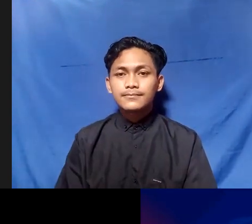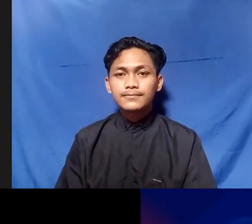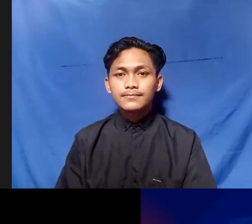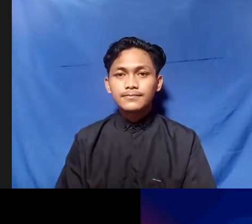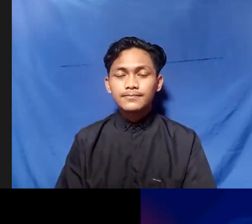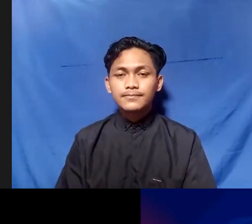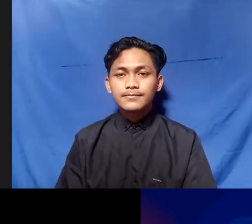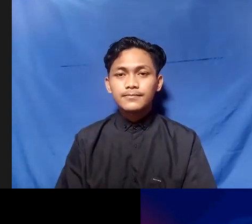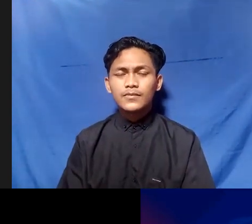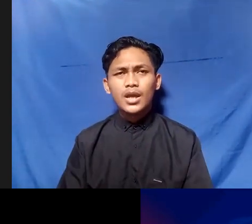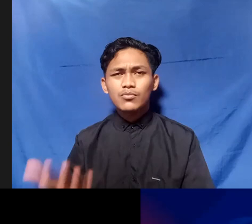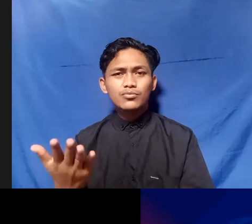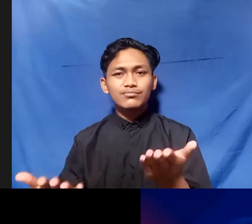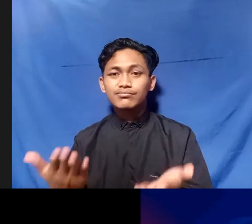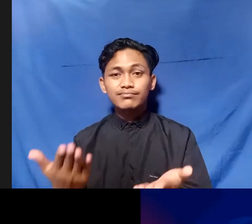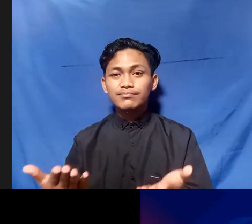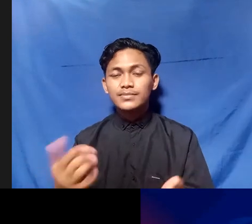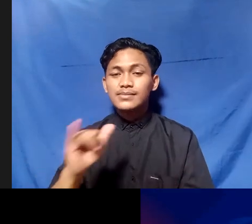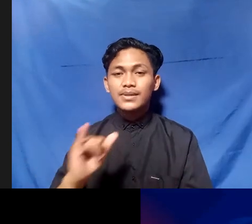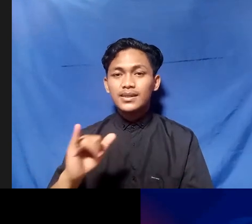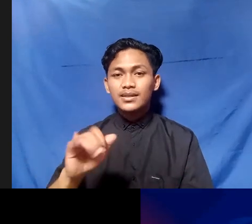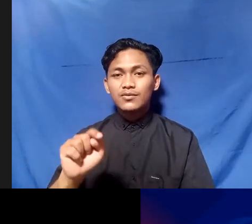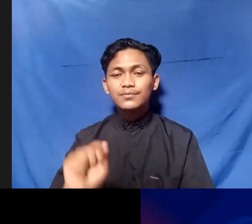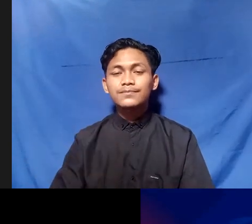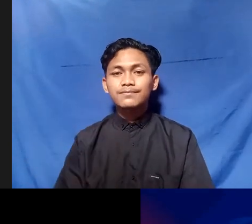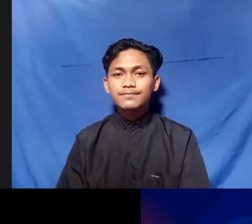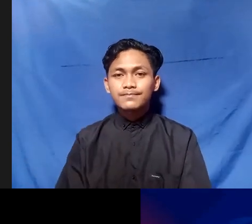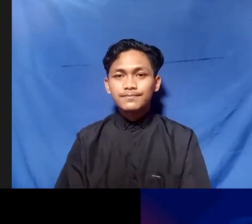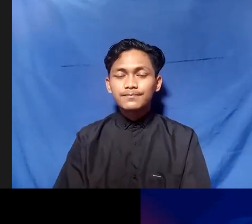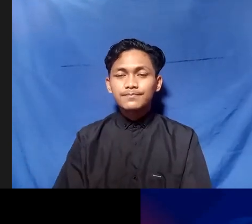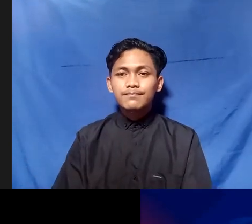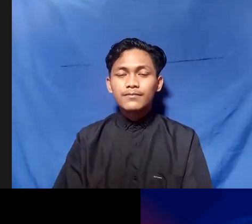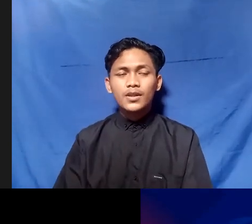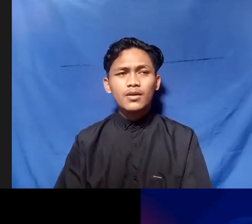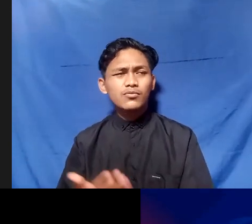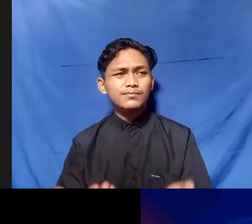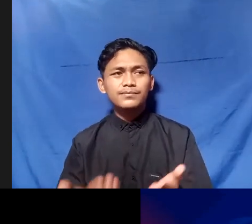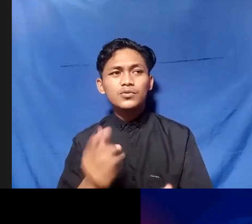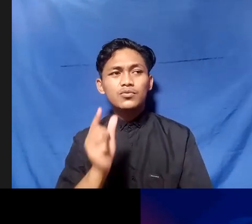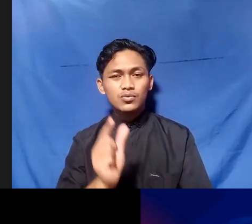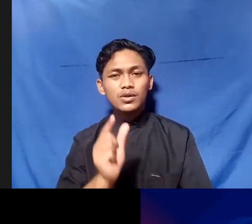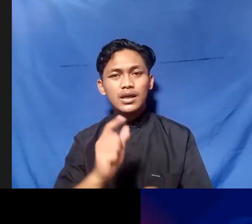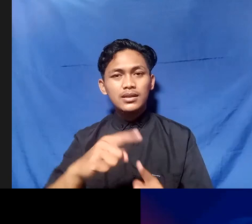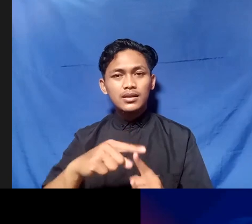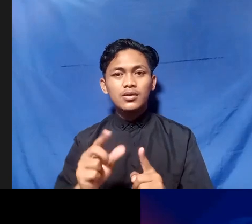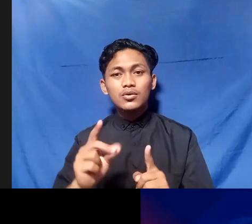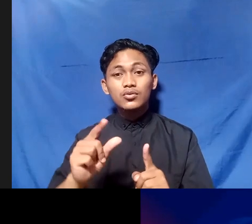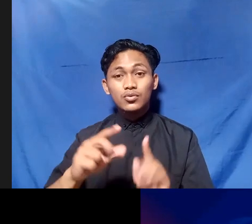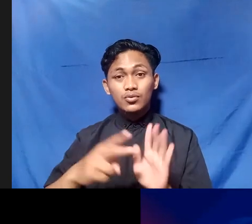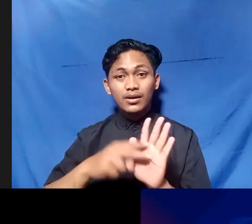Ilham bisa menambahi mungkin untuk yang di turnitinya itu kan